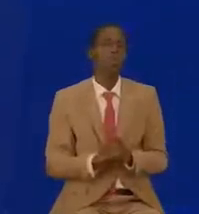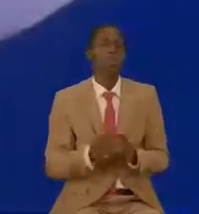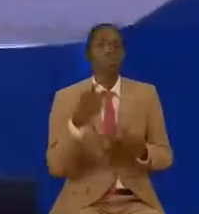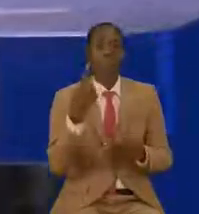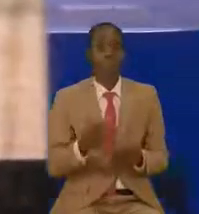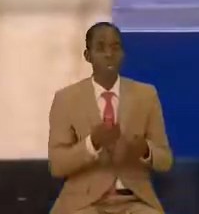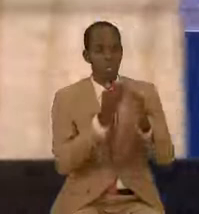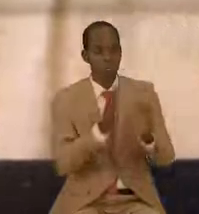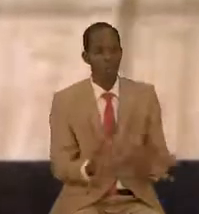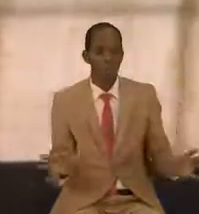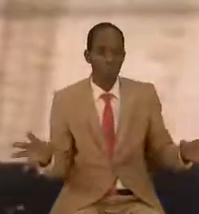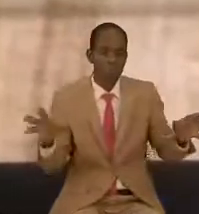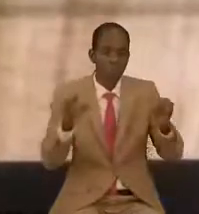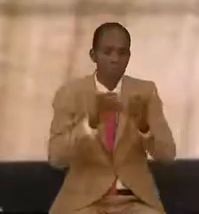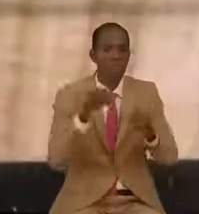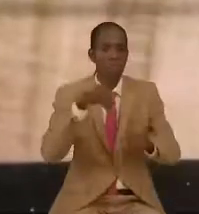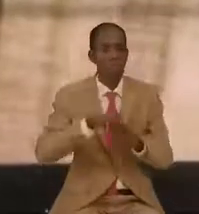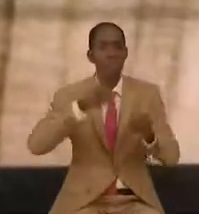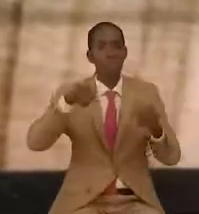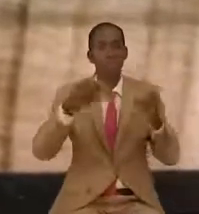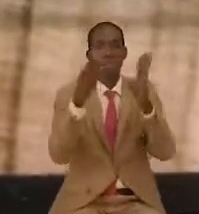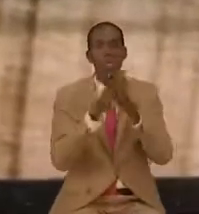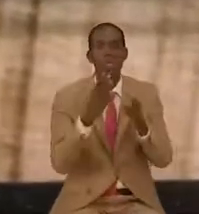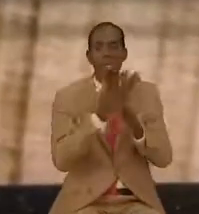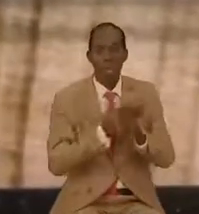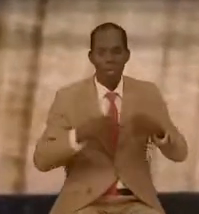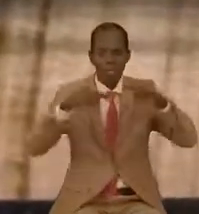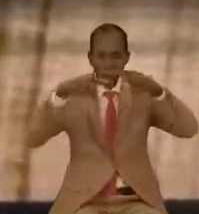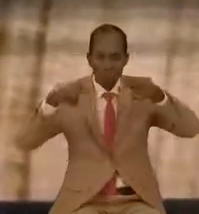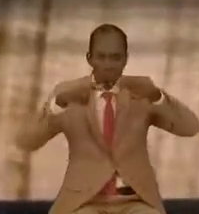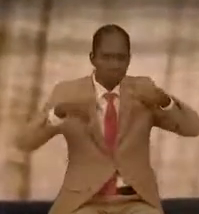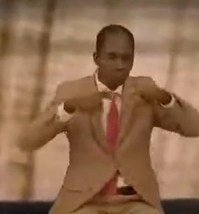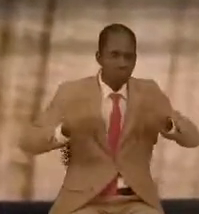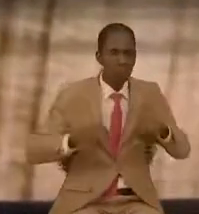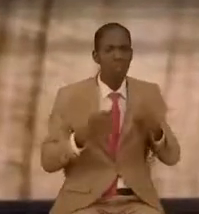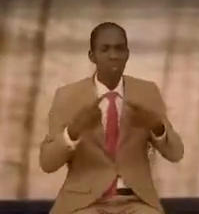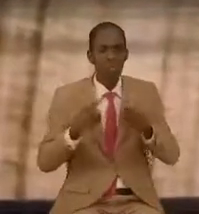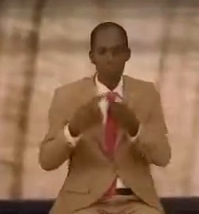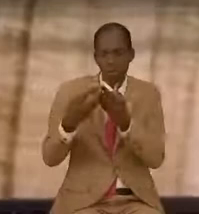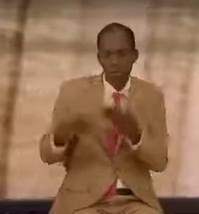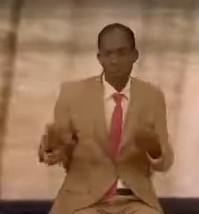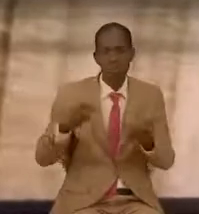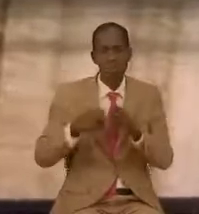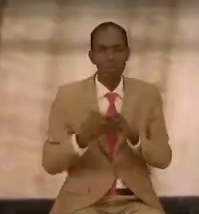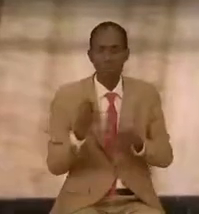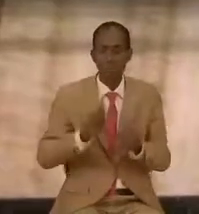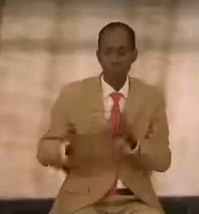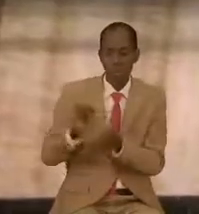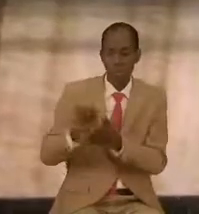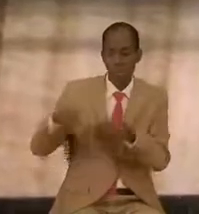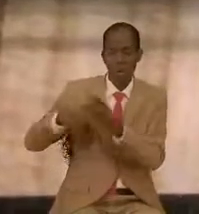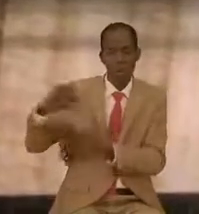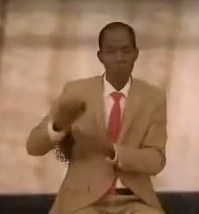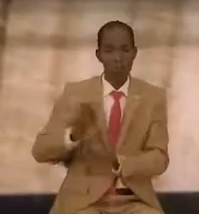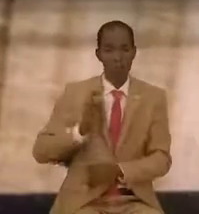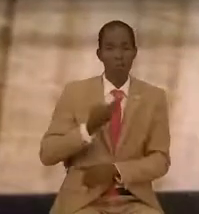L'apôtre, ensemble à Jérusalem, ils ont examiné l'affaire pour dire que ces gens-là, qui étaient sortis de